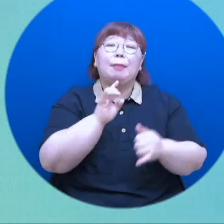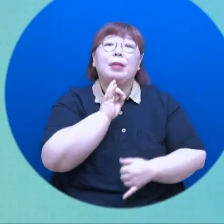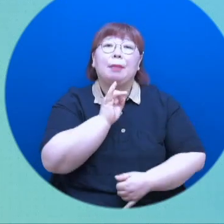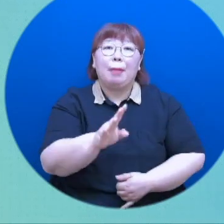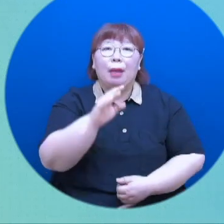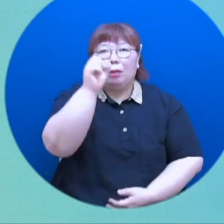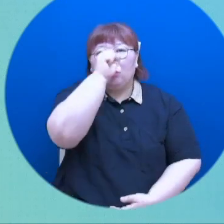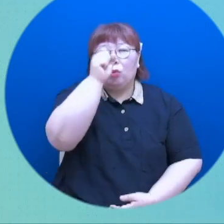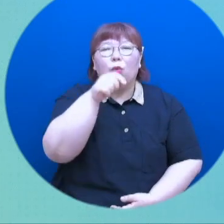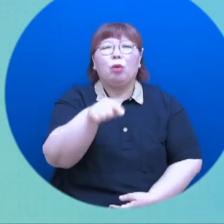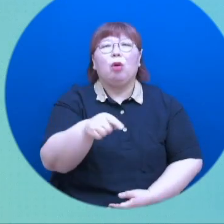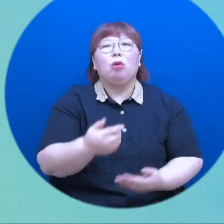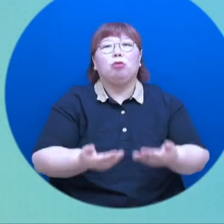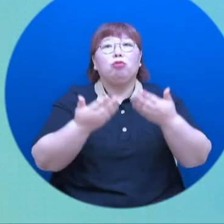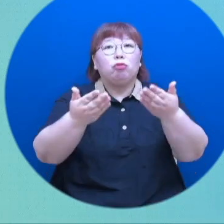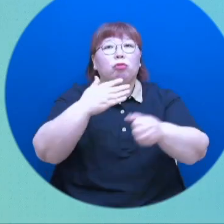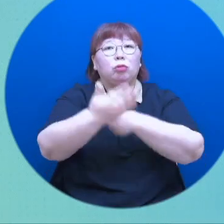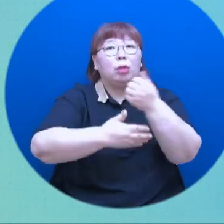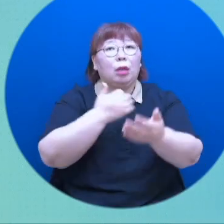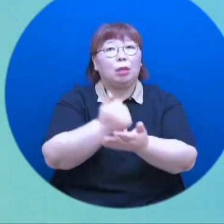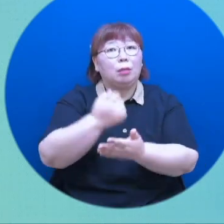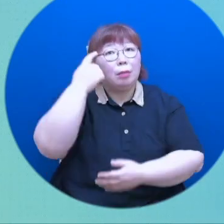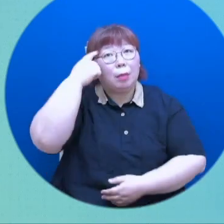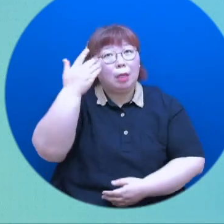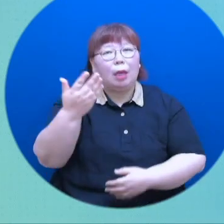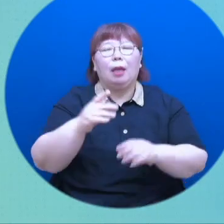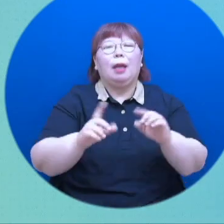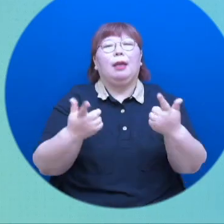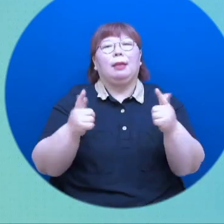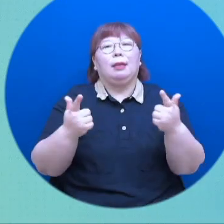것을 채워주시는 하나님일까? 그렇진 않아요.